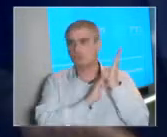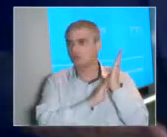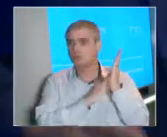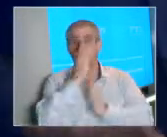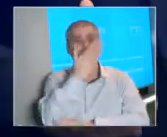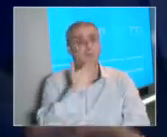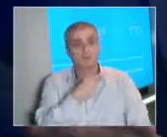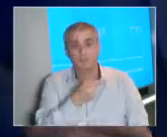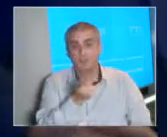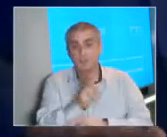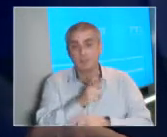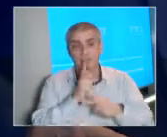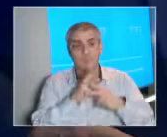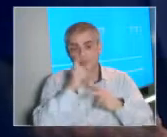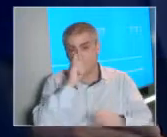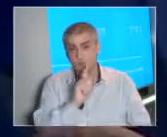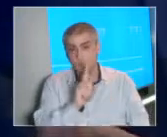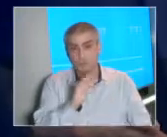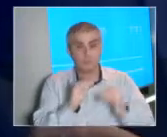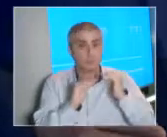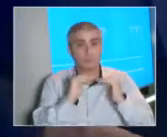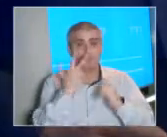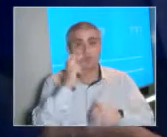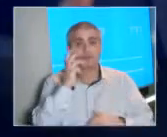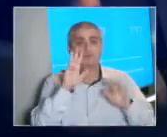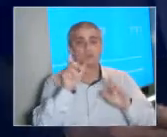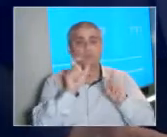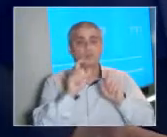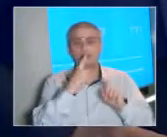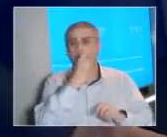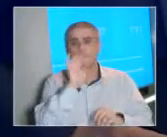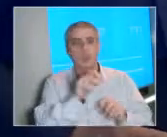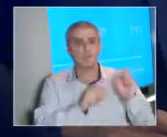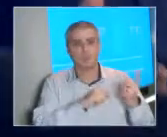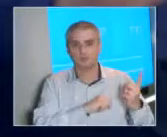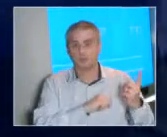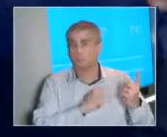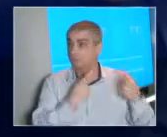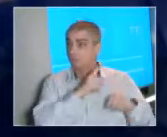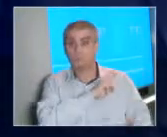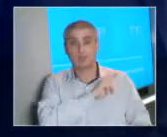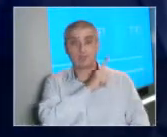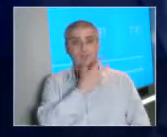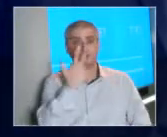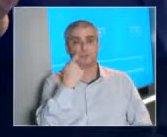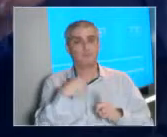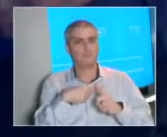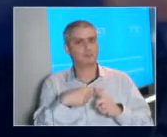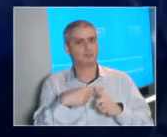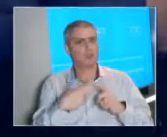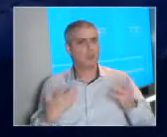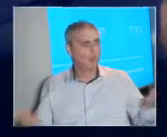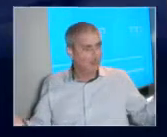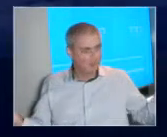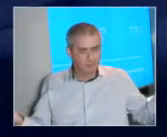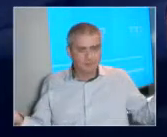במדינת ישראל מתים ממחלות זיהומיות, בממוצע כ-39 אנשים לכל 100,000 נפש. לעומת אנגליה, שזה 8.5. זה